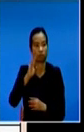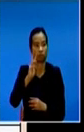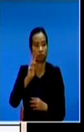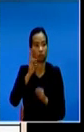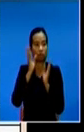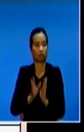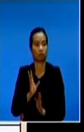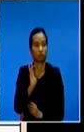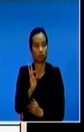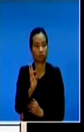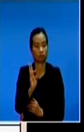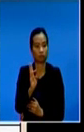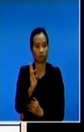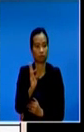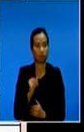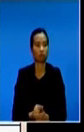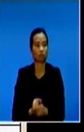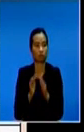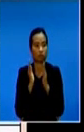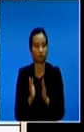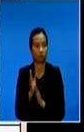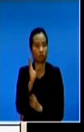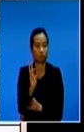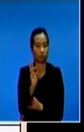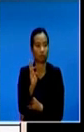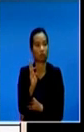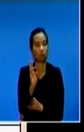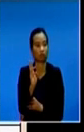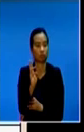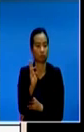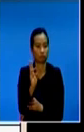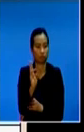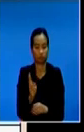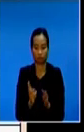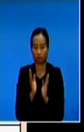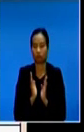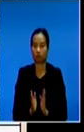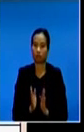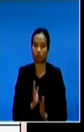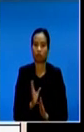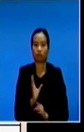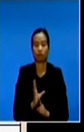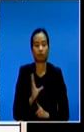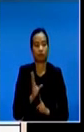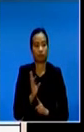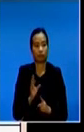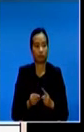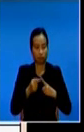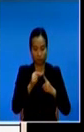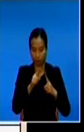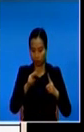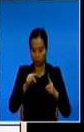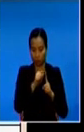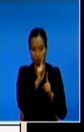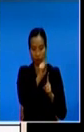ะครับใน6คนเนี่ยคนที่ได้รับเพิ่มได้รับราง